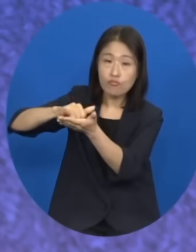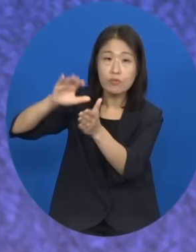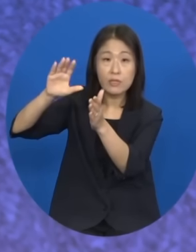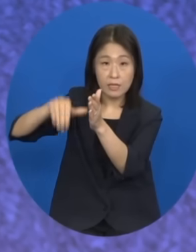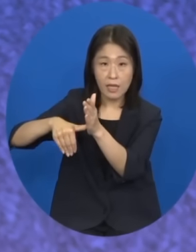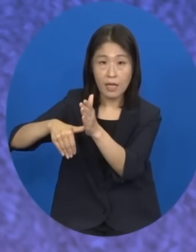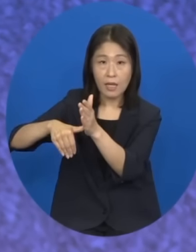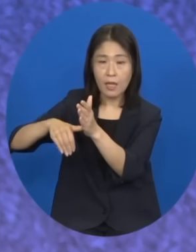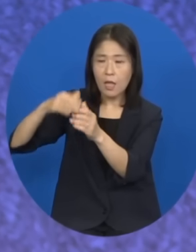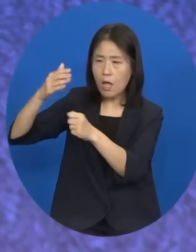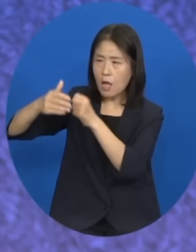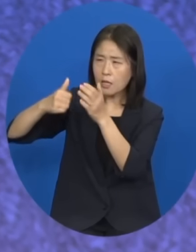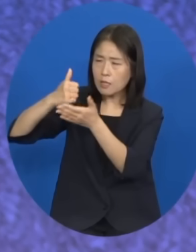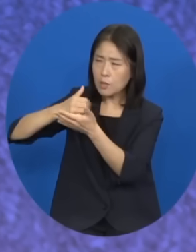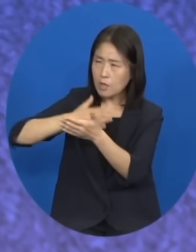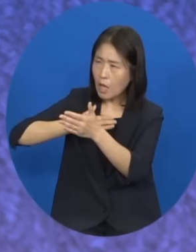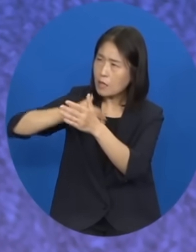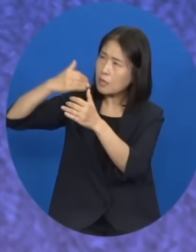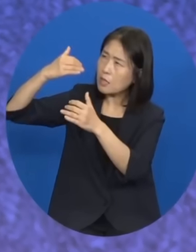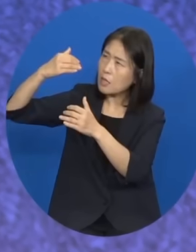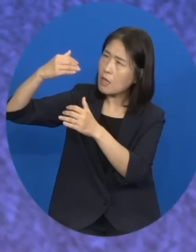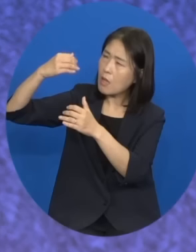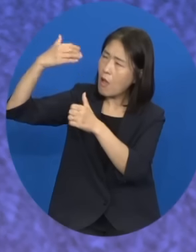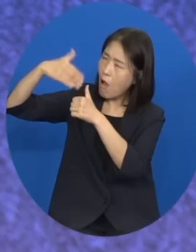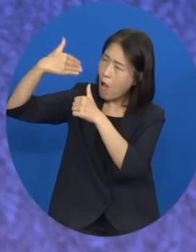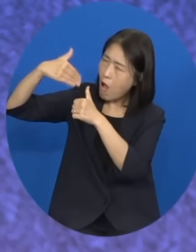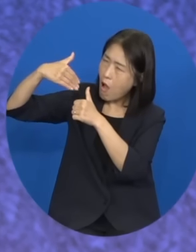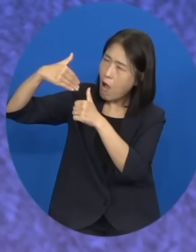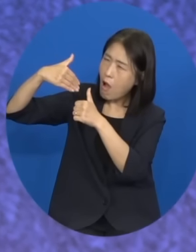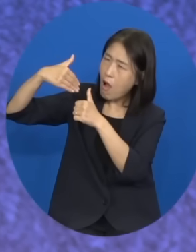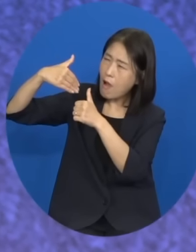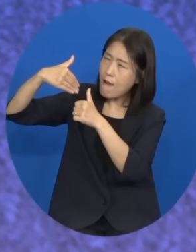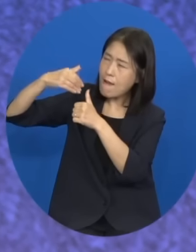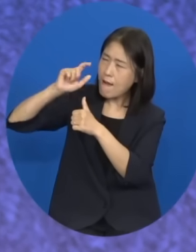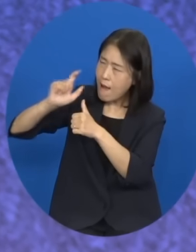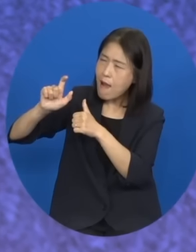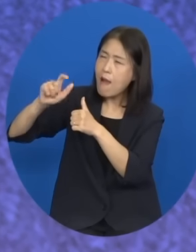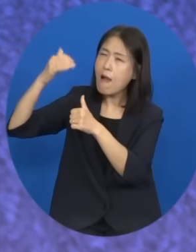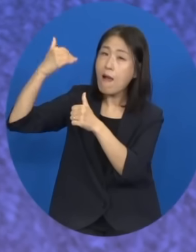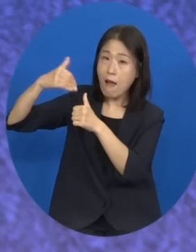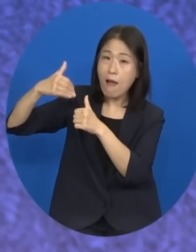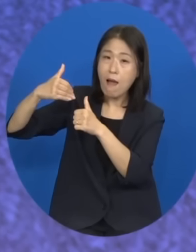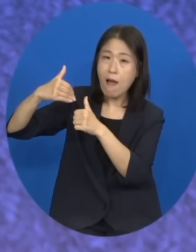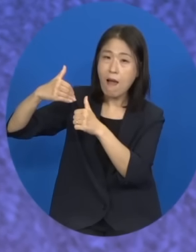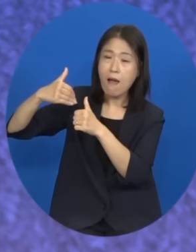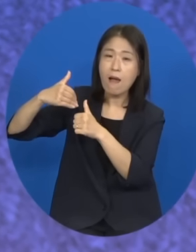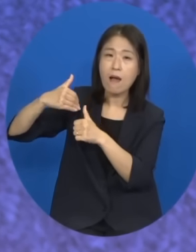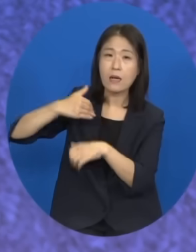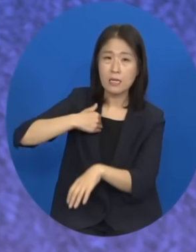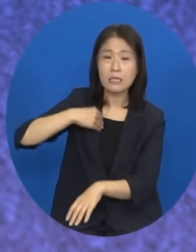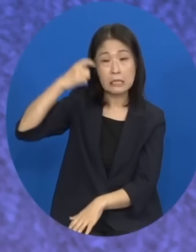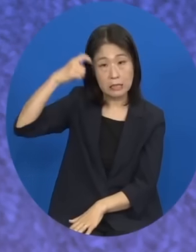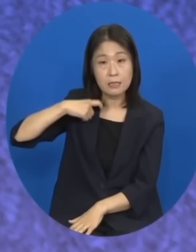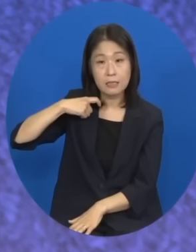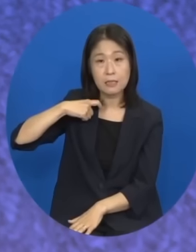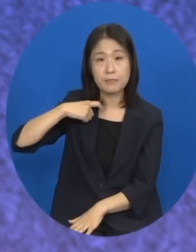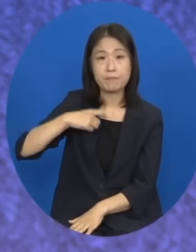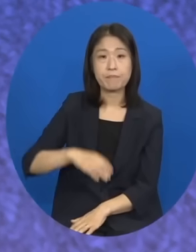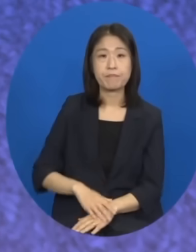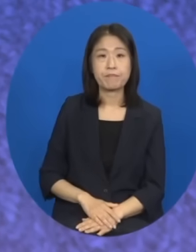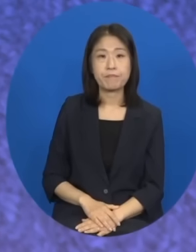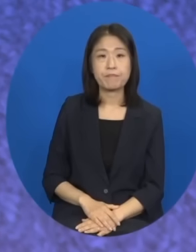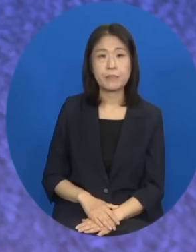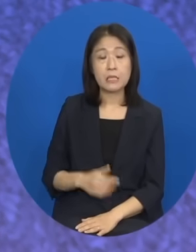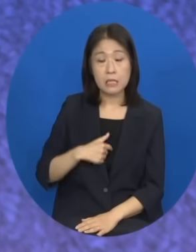하나님께서 뭔가 강권하시는 것이 있다는 생각이 들었어요. 그냥 예사로운 여행은 아닌 것 같아요. 굉장히